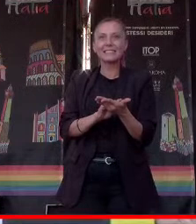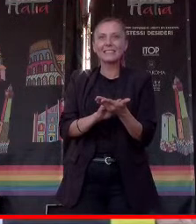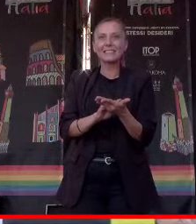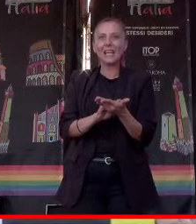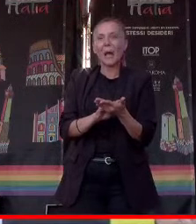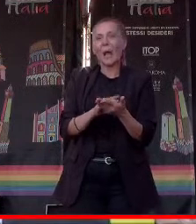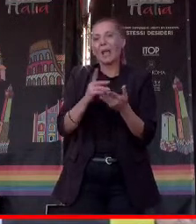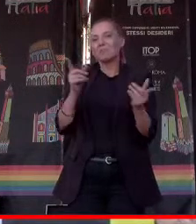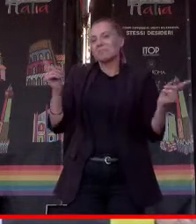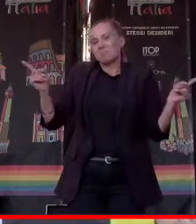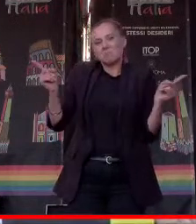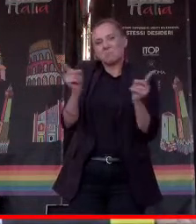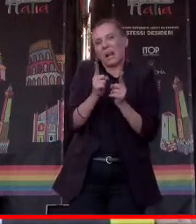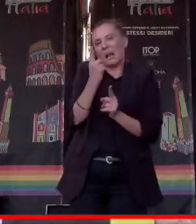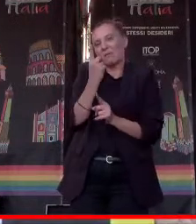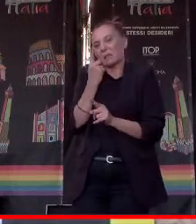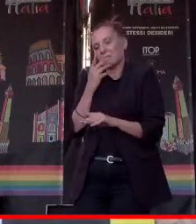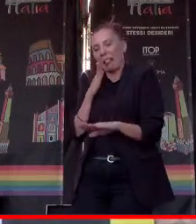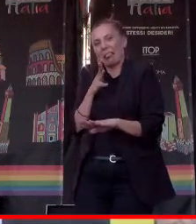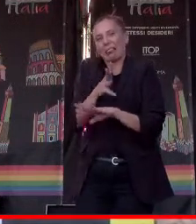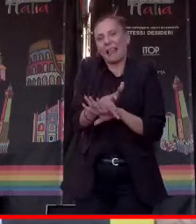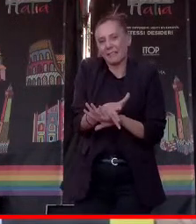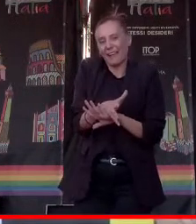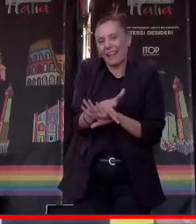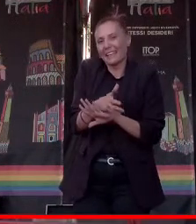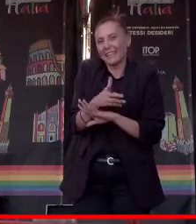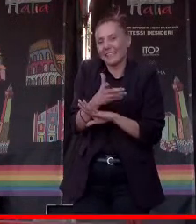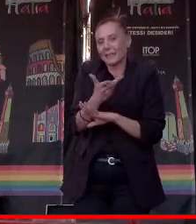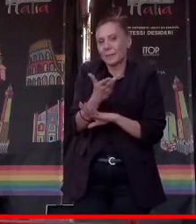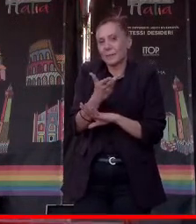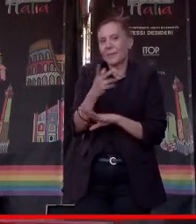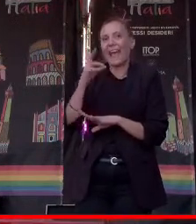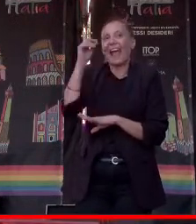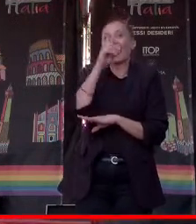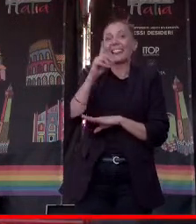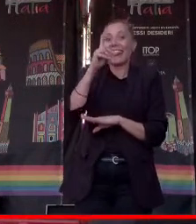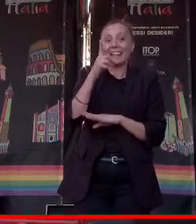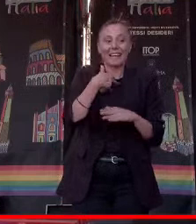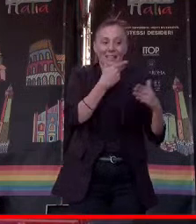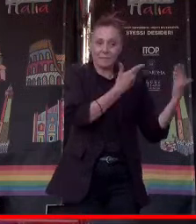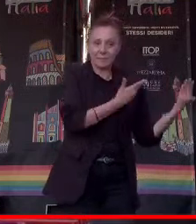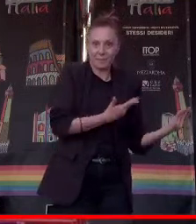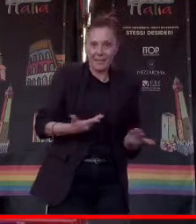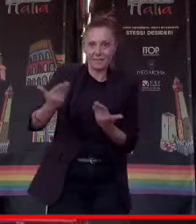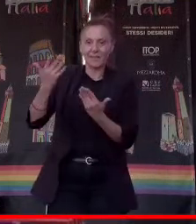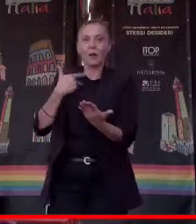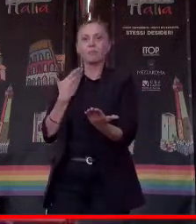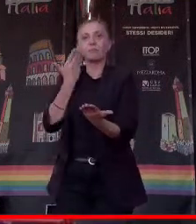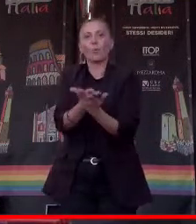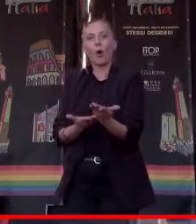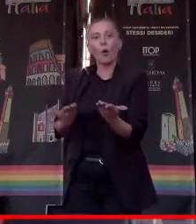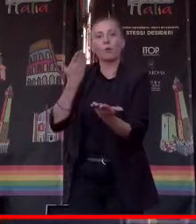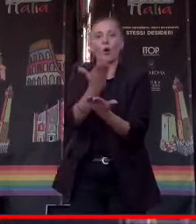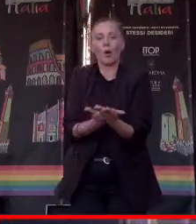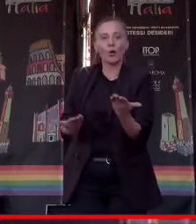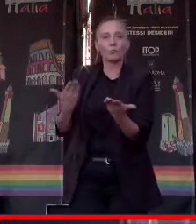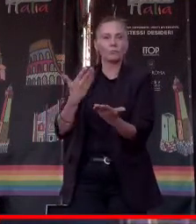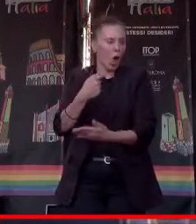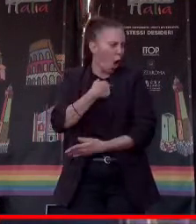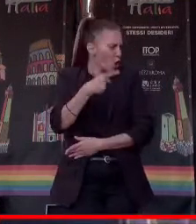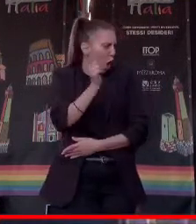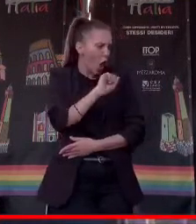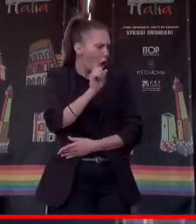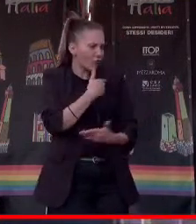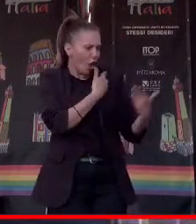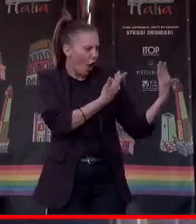Proprio due secondi di intervento, sì, perché dobbiamo proprio chiudere, perché o ci picchiamo? Daniele mi ha invitato dicendo di fare le proposte, ma io una non volta ho invitato, ti sei